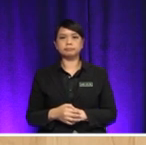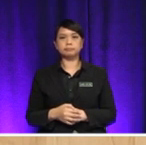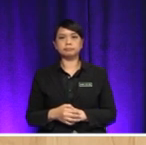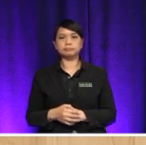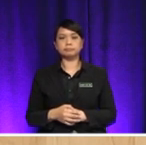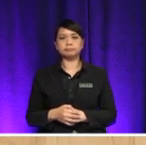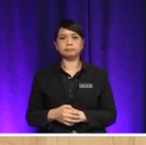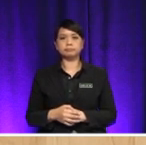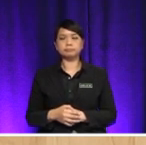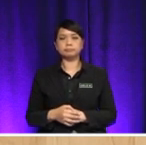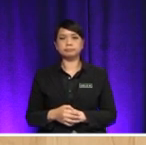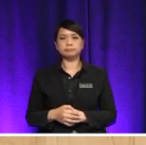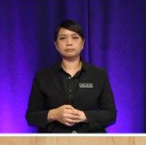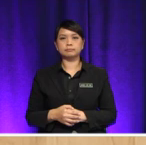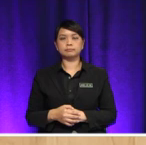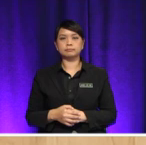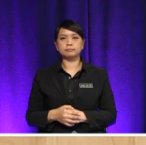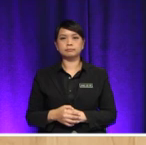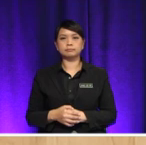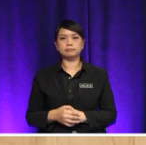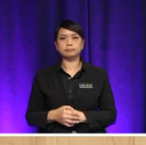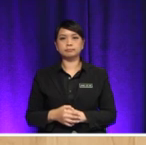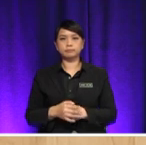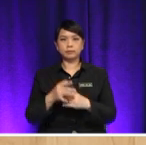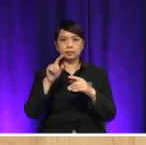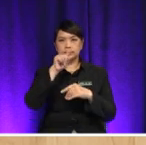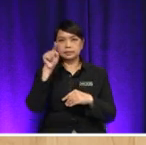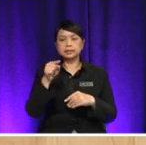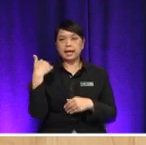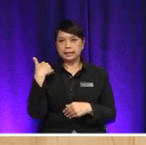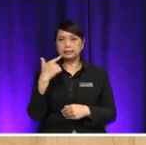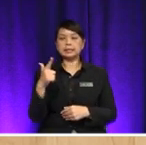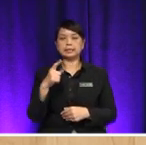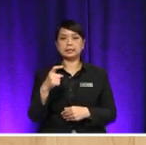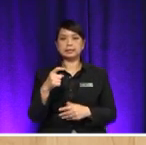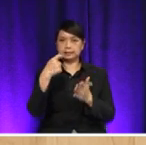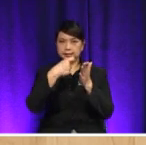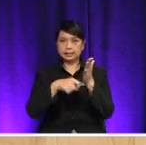kita masukkan saja nilai-nilai yang ada menggunakan formulir yang pendek 2019